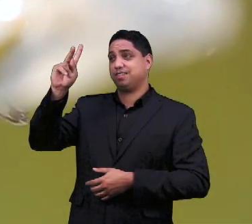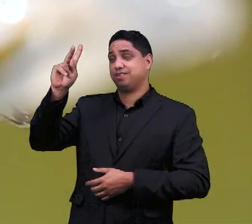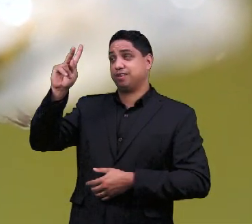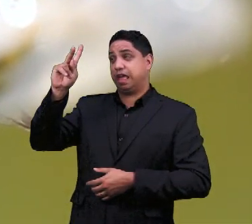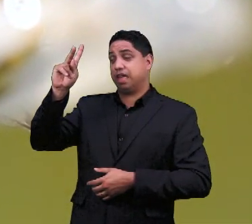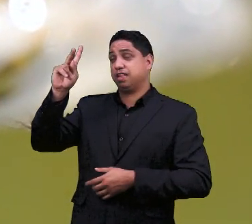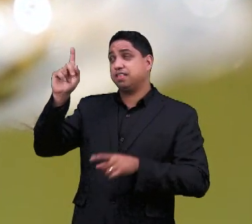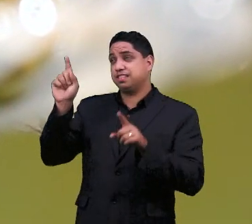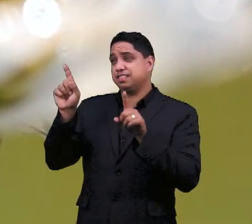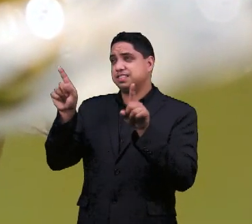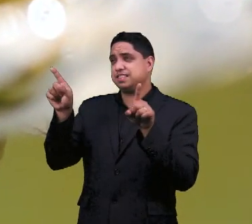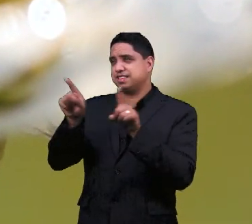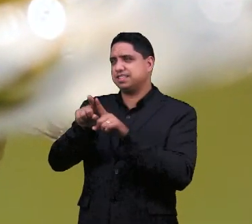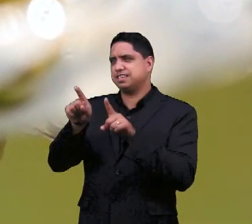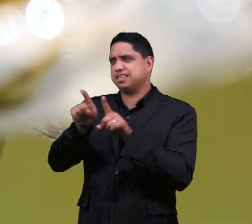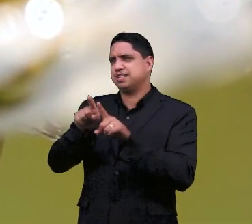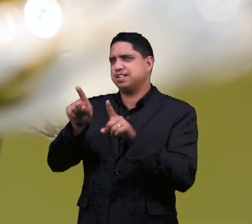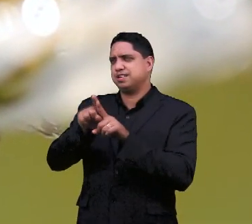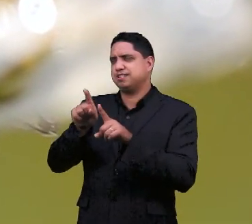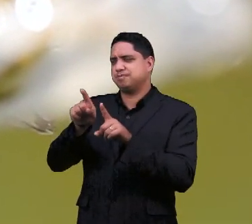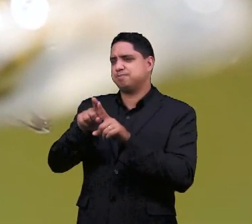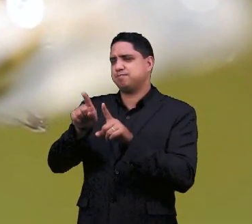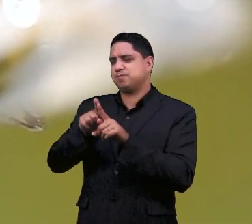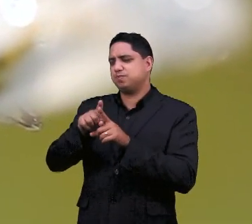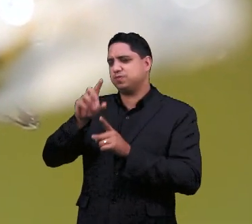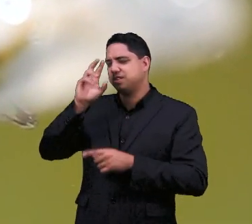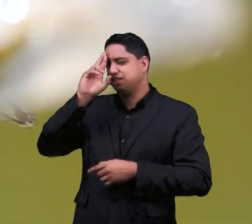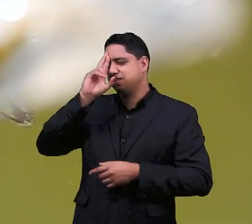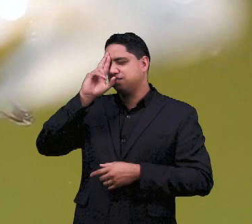e dá-me tua